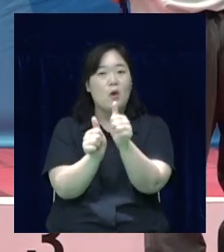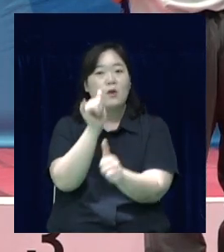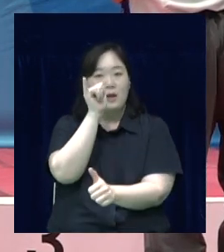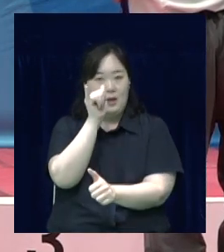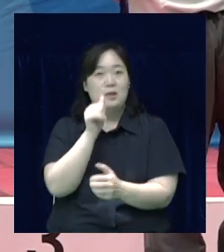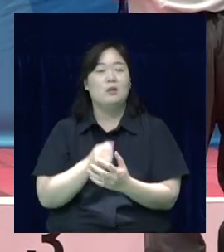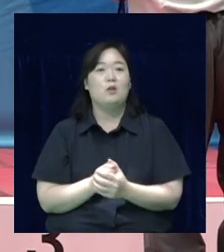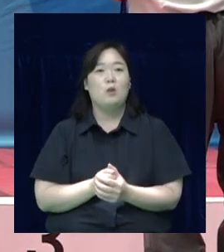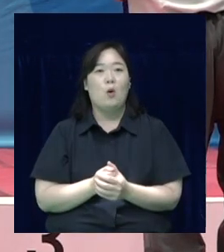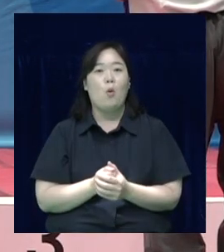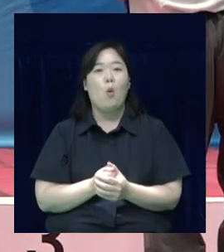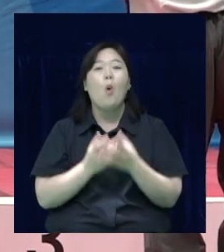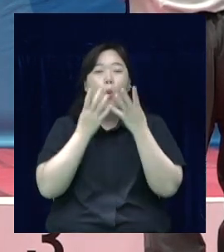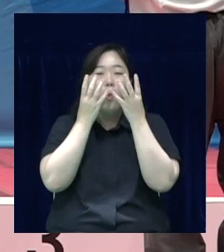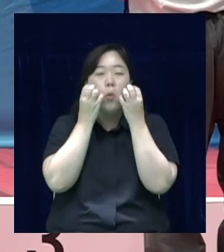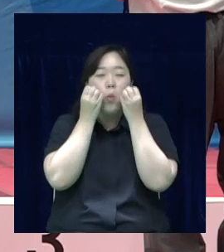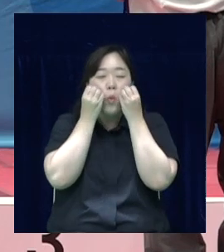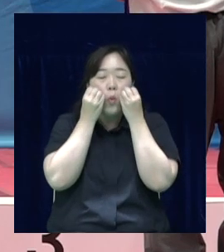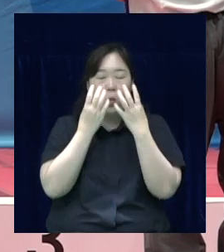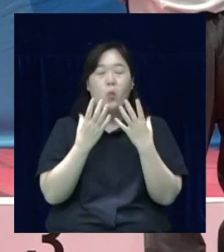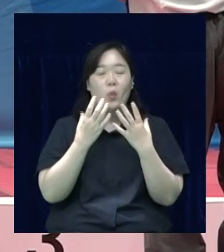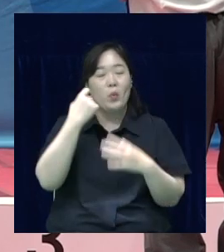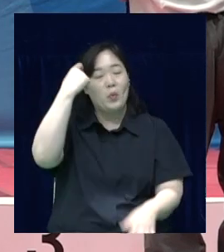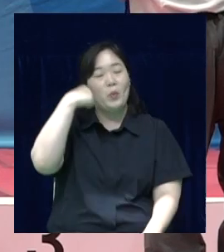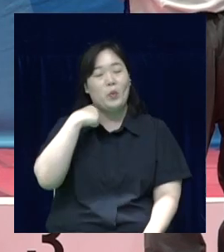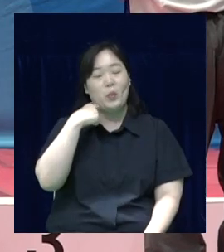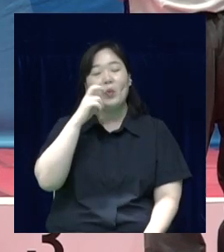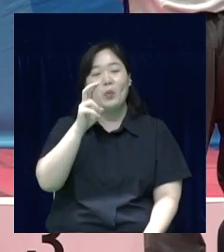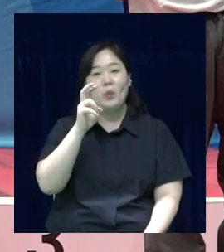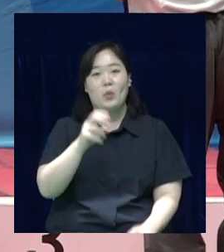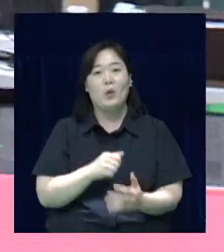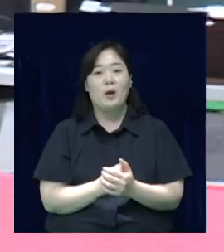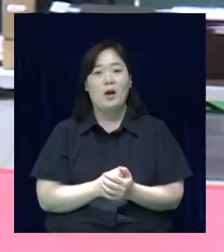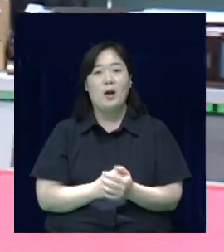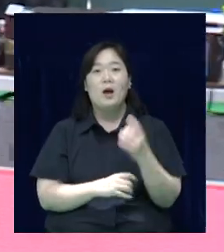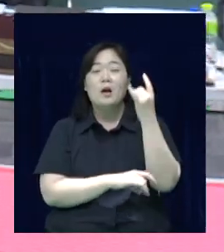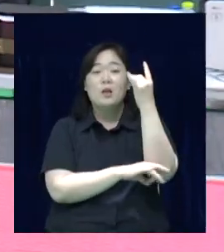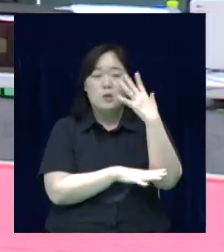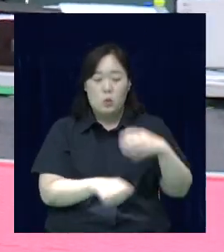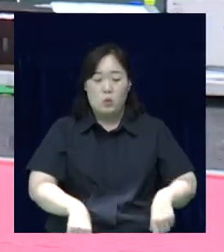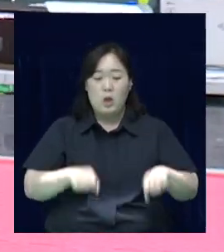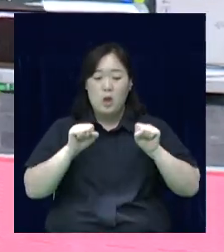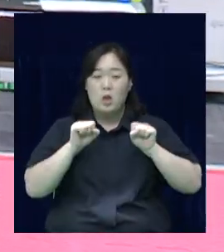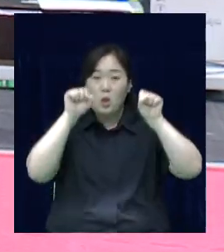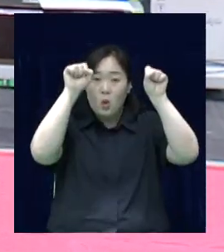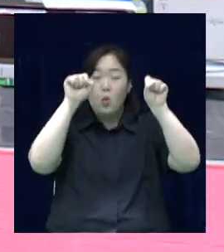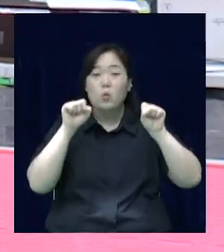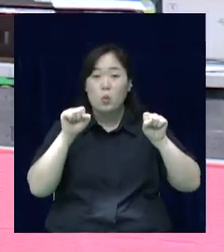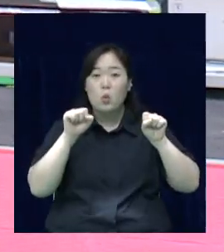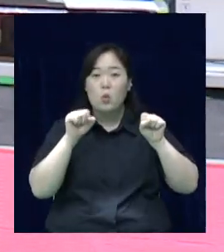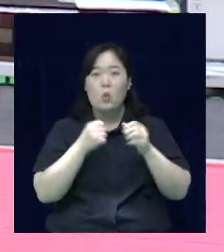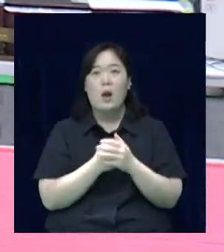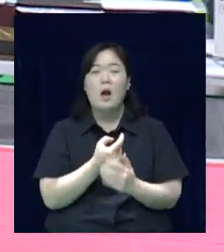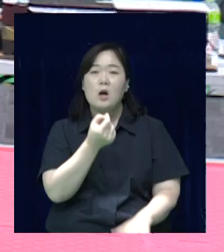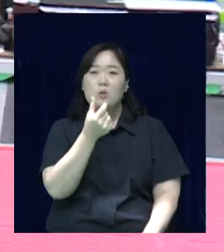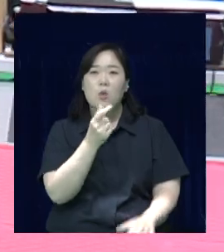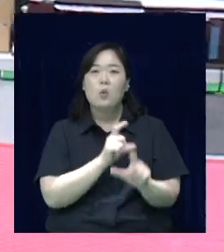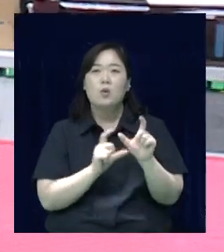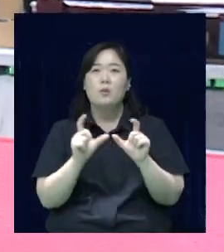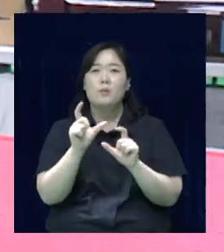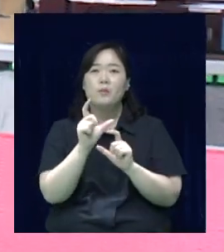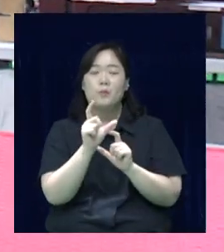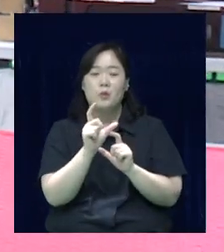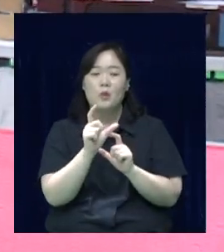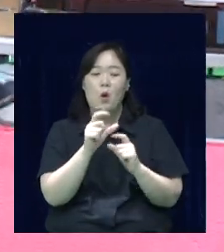색다른 묘미를 또 느끼실 수 있을 것 같아요. 네, 기존에 역도가 개인전으로 펼치시다가 좀 더 박진감 넘치는 어떤 팀